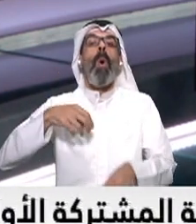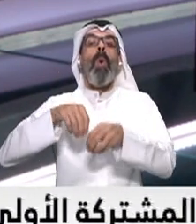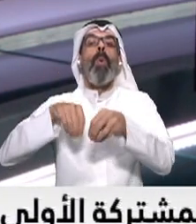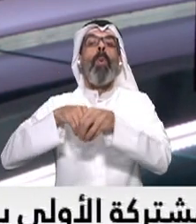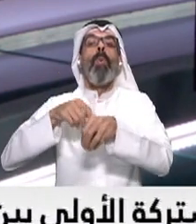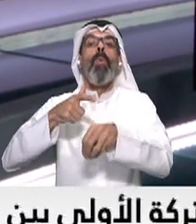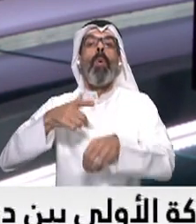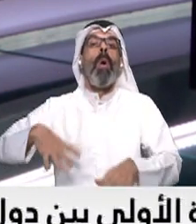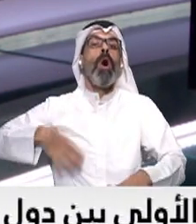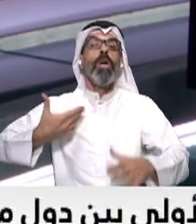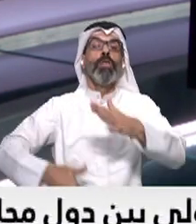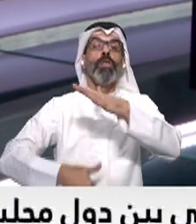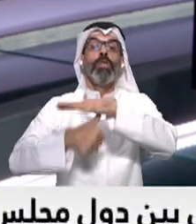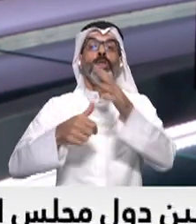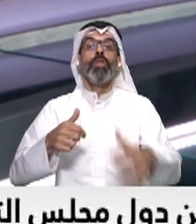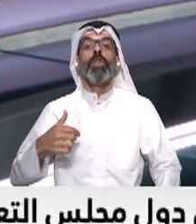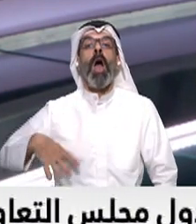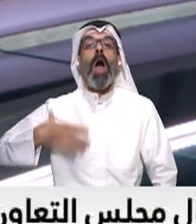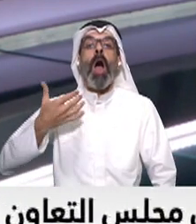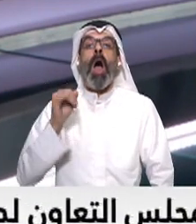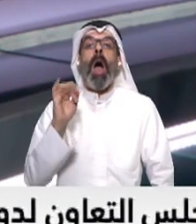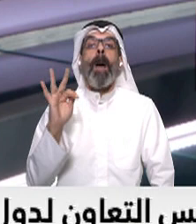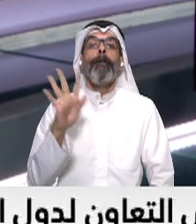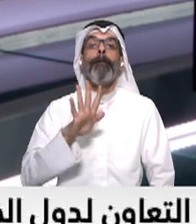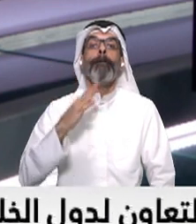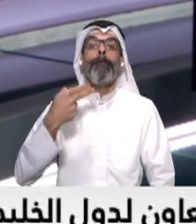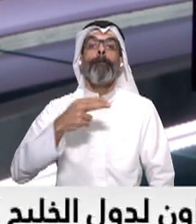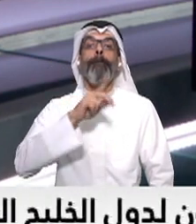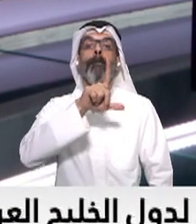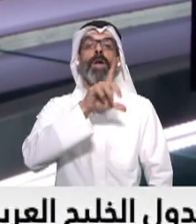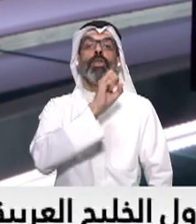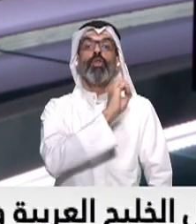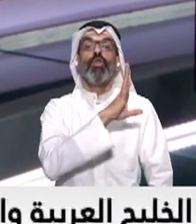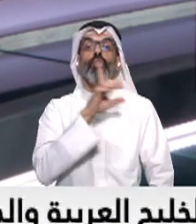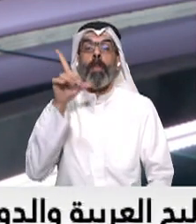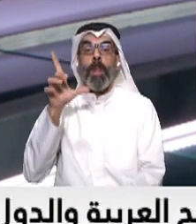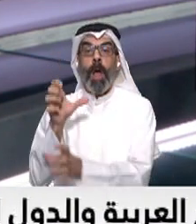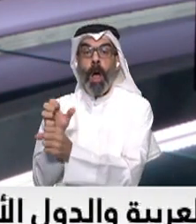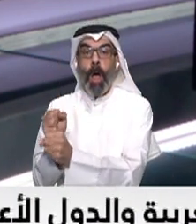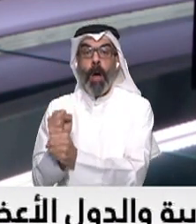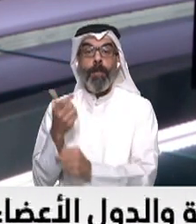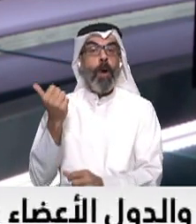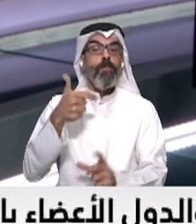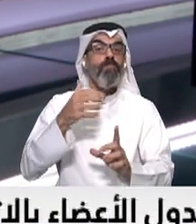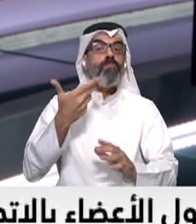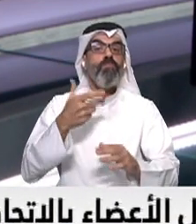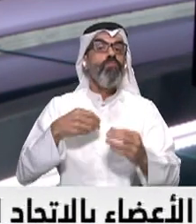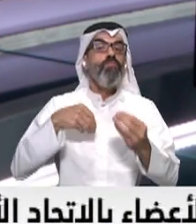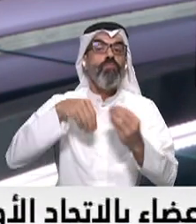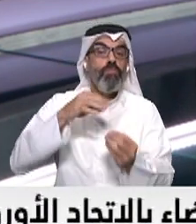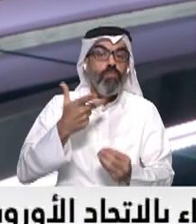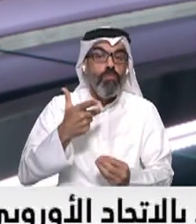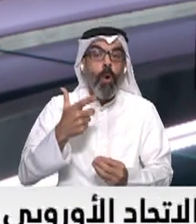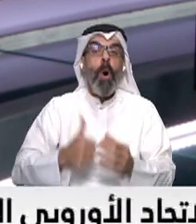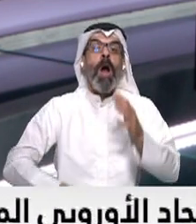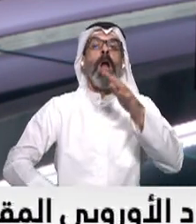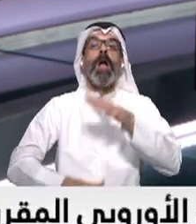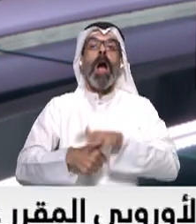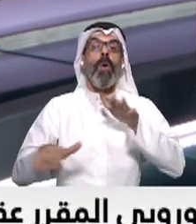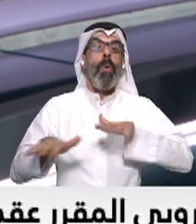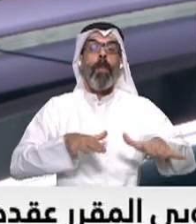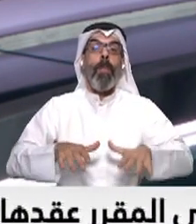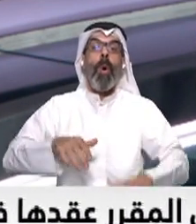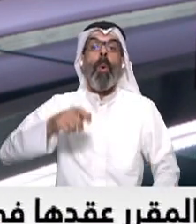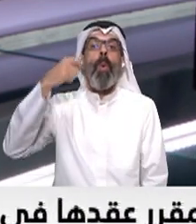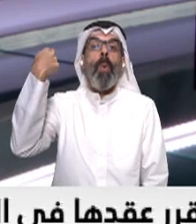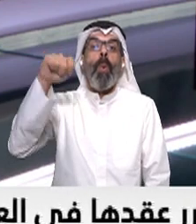الوزراء الشيخ أحمد العبد الله الأحمد الصباح، وستسعى من خلال هذه القمة إلى تعزيز دورها كشريك